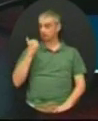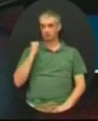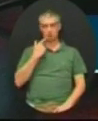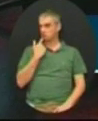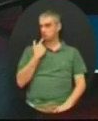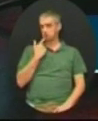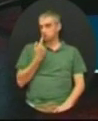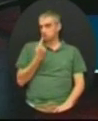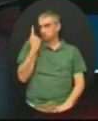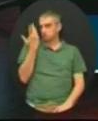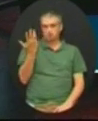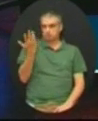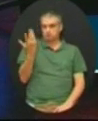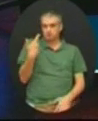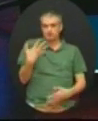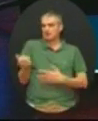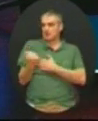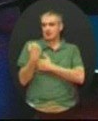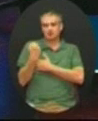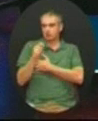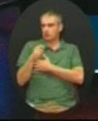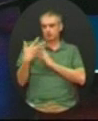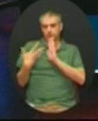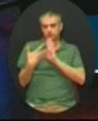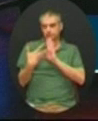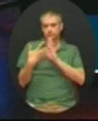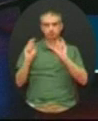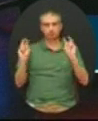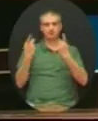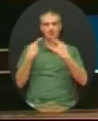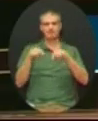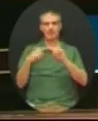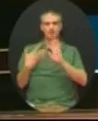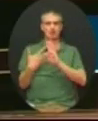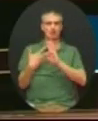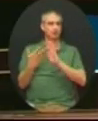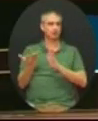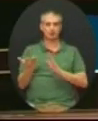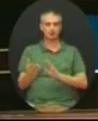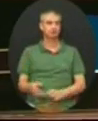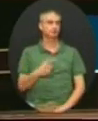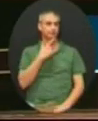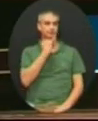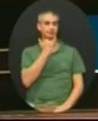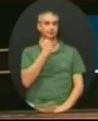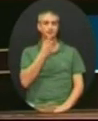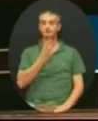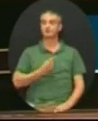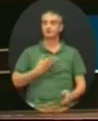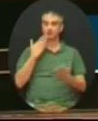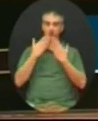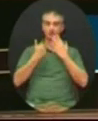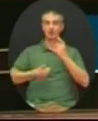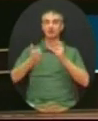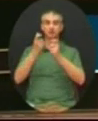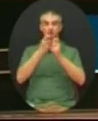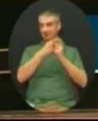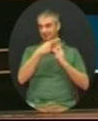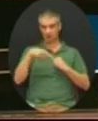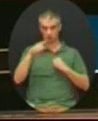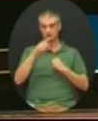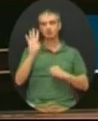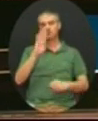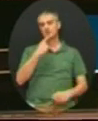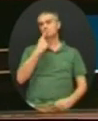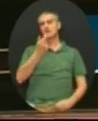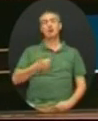שאומרת שבעצם אין סמכות לכנסת לכנס ועדת חקירה שכזו. נכון, בישיבת ראשי הסיעות נתניהו אמר שם